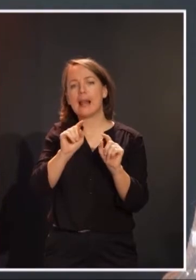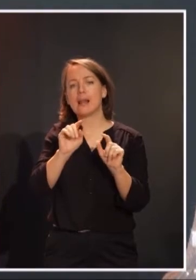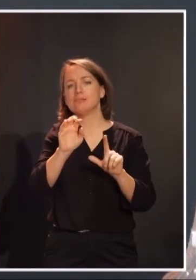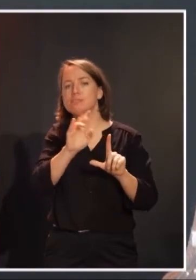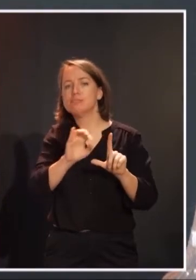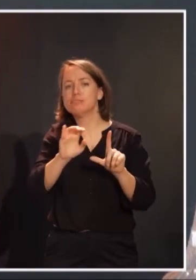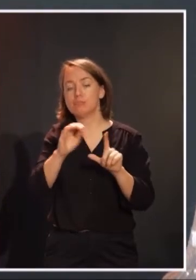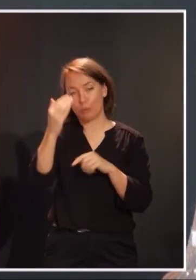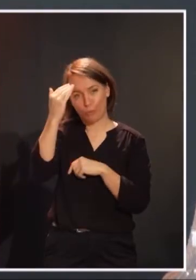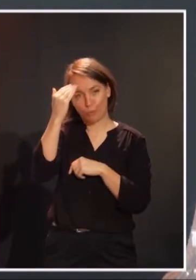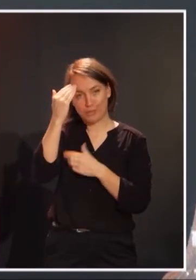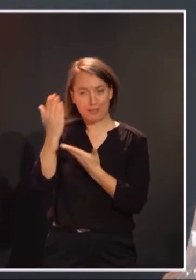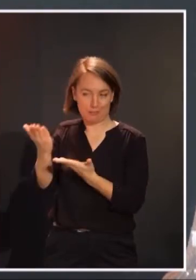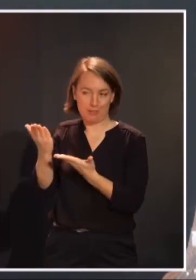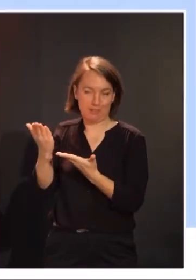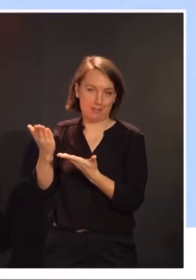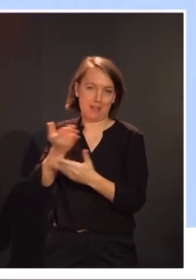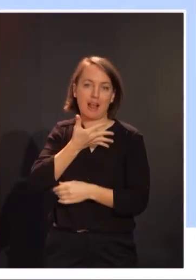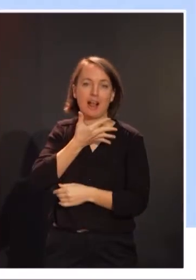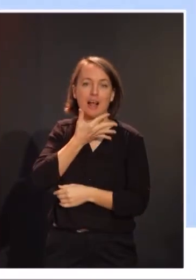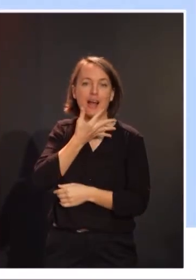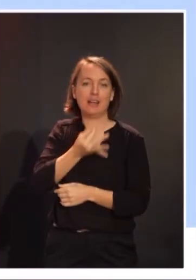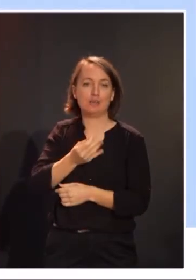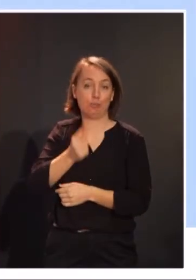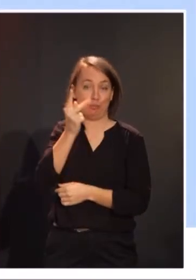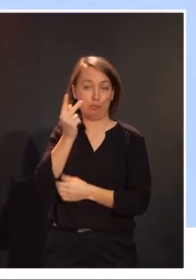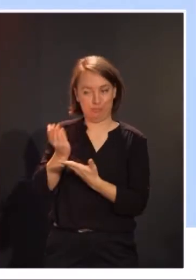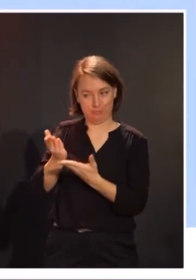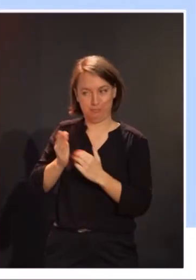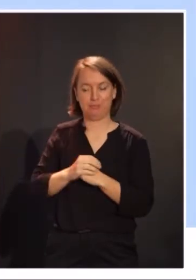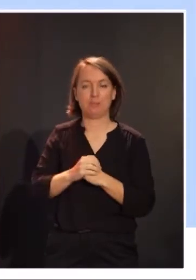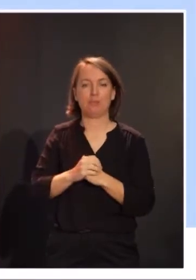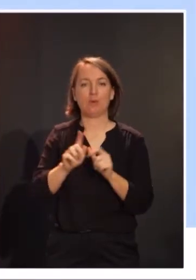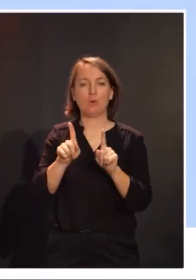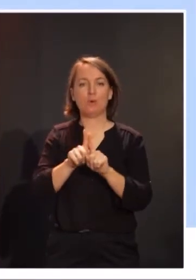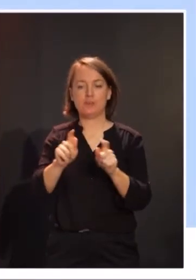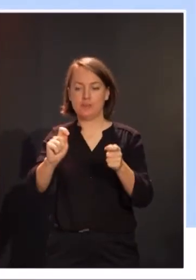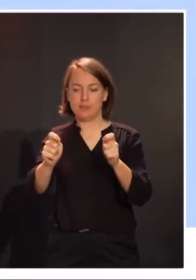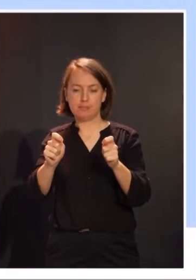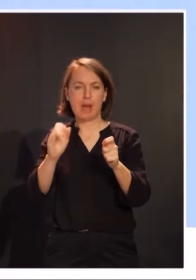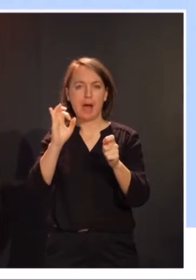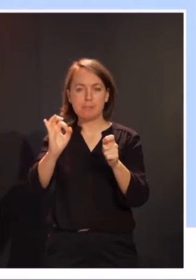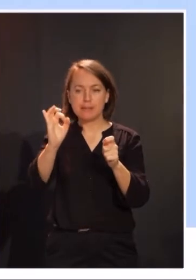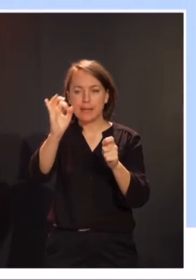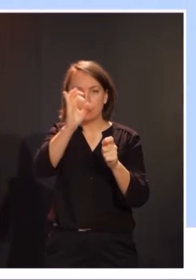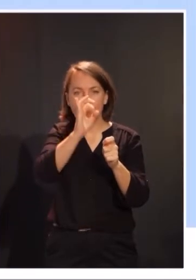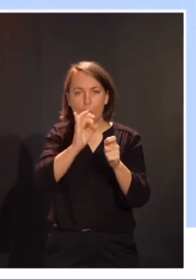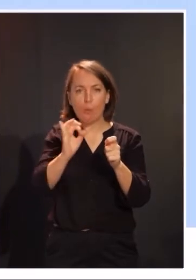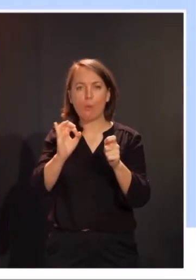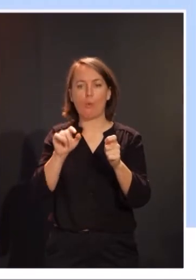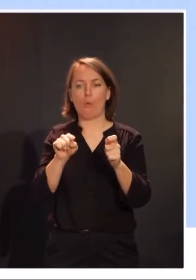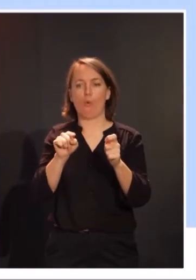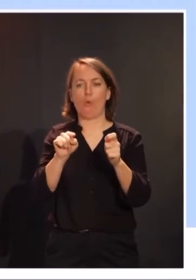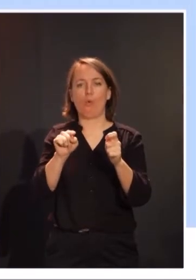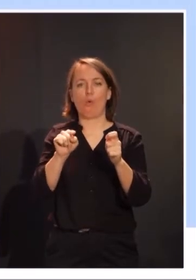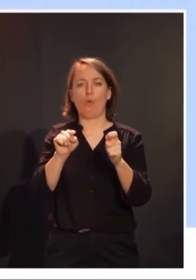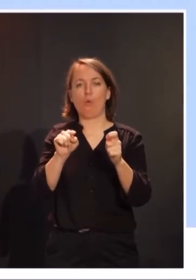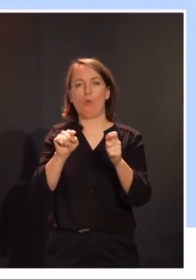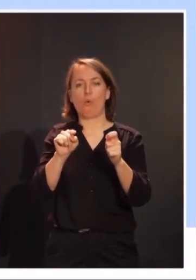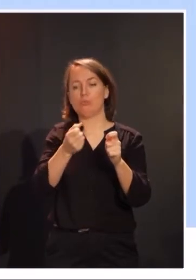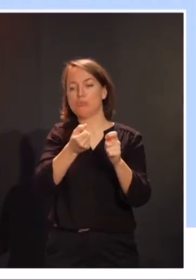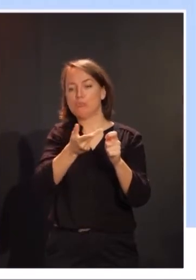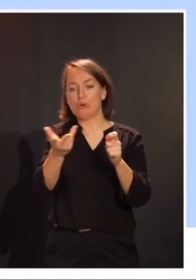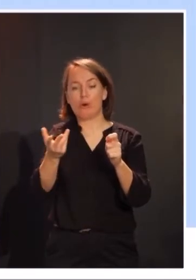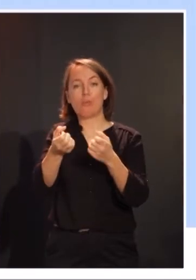plus à l'aise. Et puis, beaucoup d'applications ou beaucoup d'interfaces sur ces outils-là aussi proposent un enregistrement